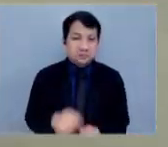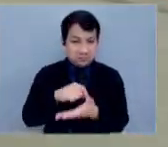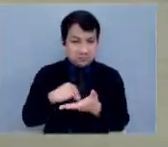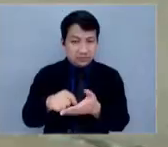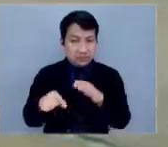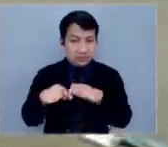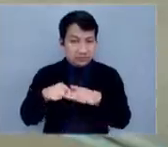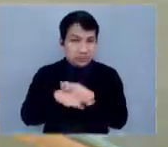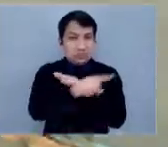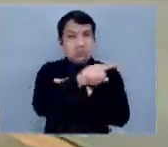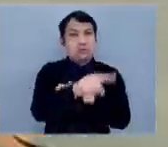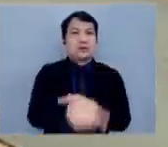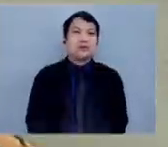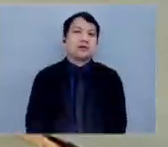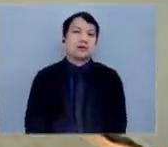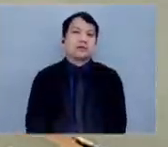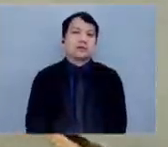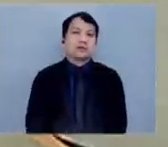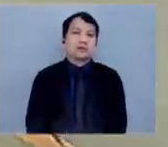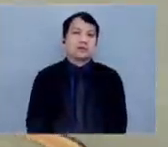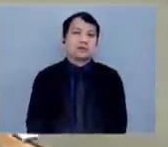Video, kuya! Alis na!